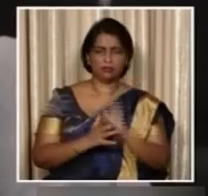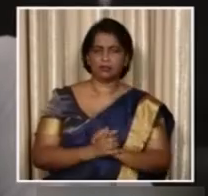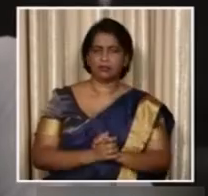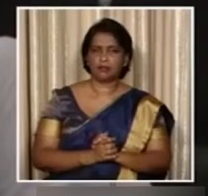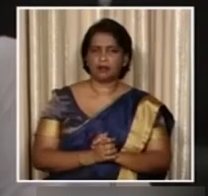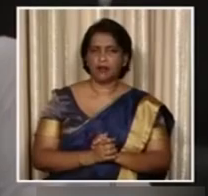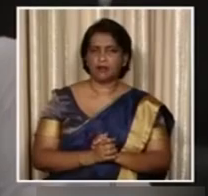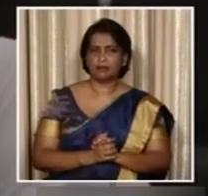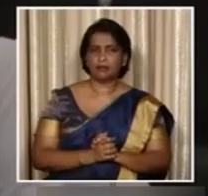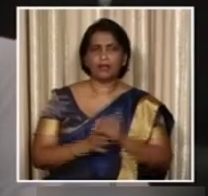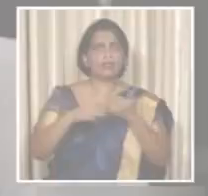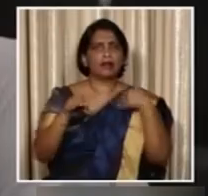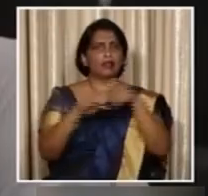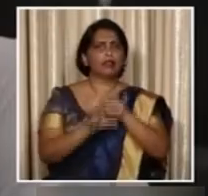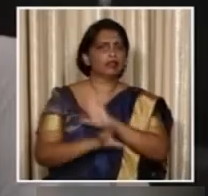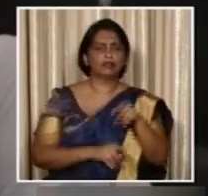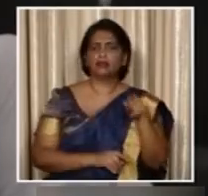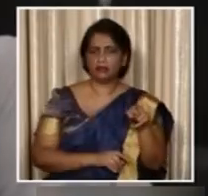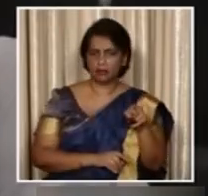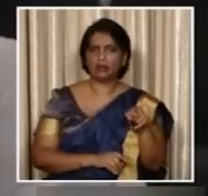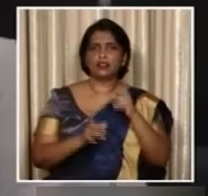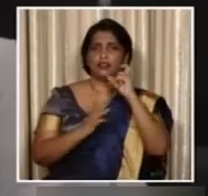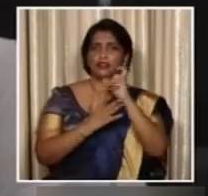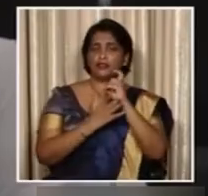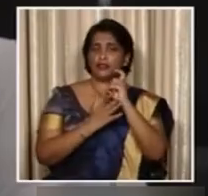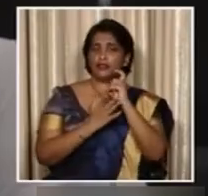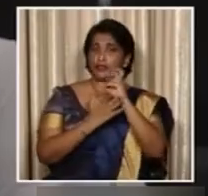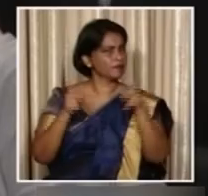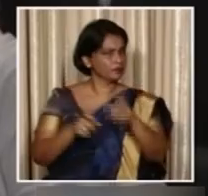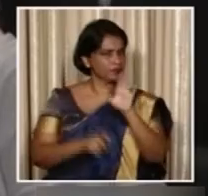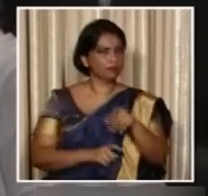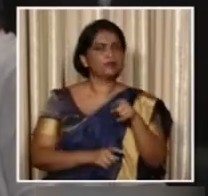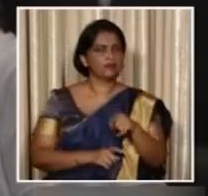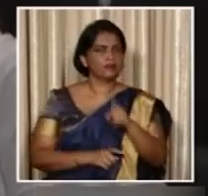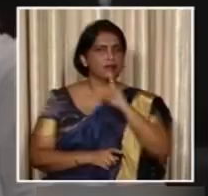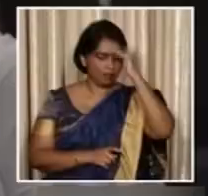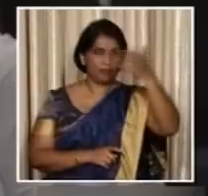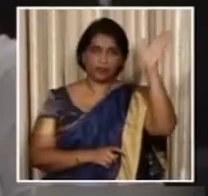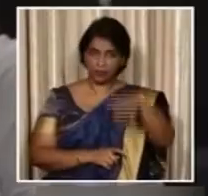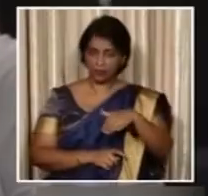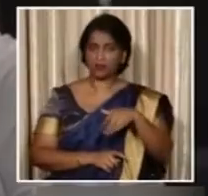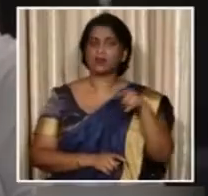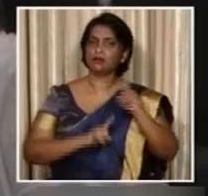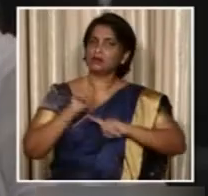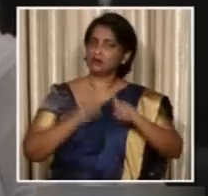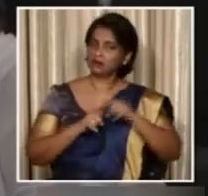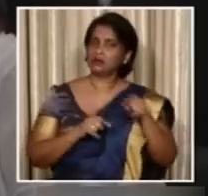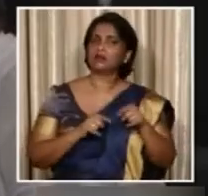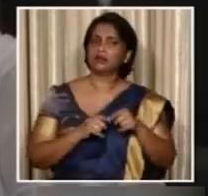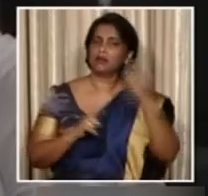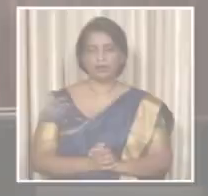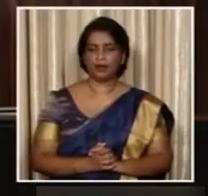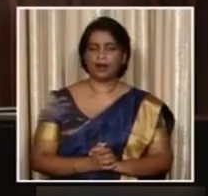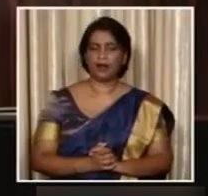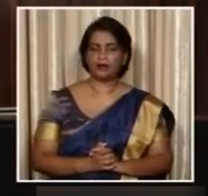45යි. කැබිනට් එකට අයිති දෙයක් නෙමෙයි මේක. මේක ව්‍යවස්ථාදායක සභාවේ විධායකයේ කොටසක්. කතානායකතුමා දාවාම ඒක සාකච්ඡා කළා. ඒ සම්බන්ධයෙන්